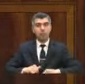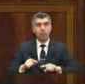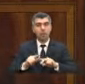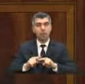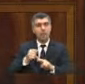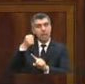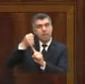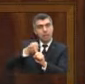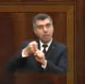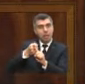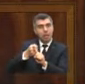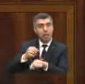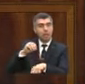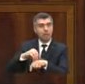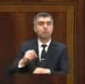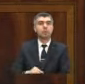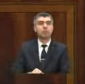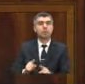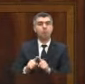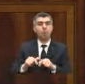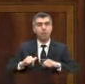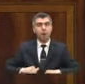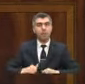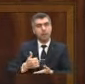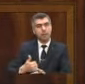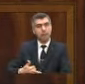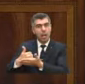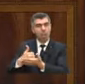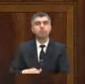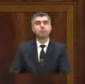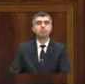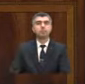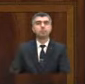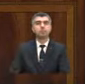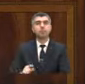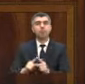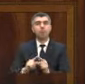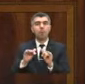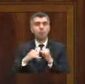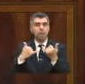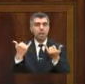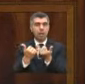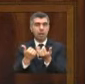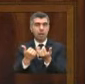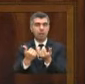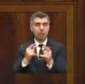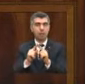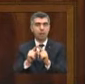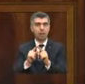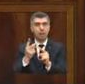الإصلاح ولجنة تقنية بين وزارية للدعم، ونظمت المناظرة الوطنية الأولى للحماية الاجتماعية